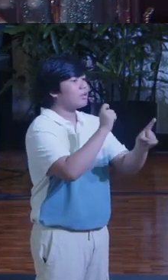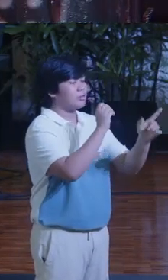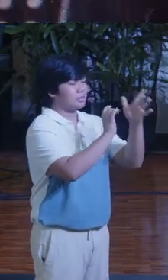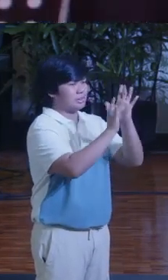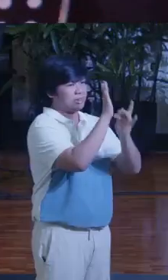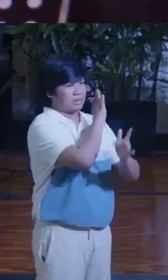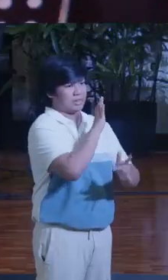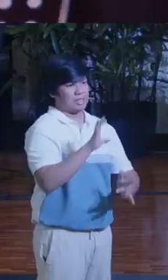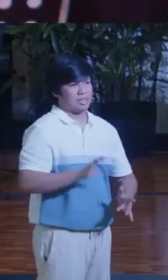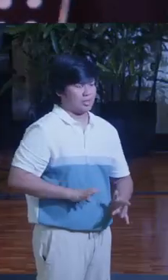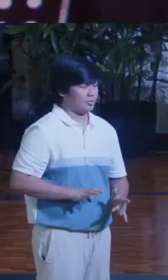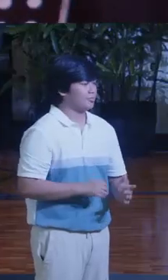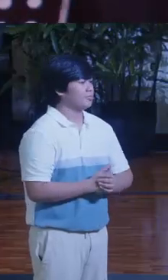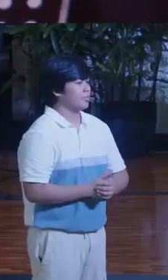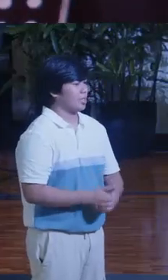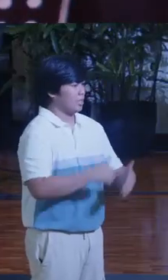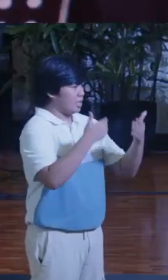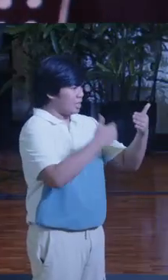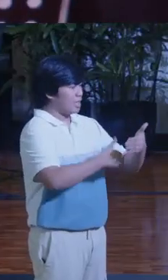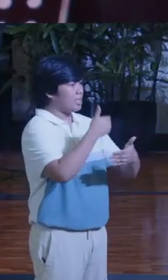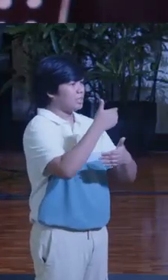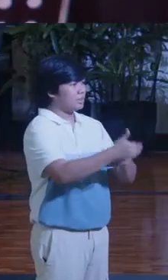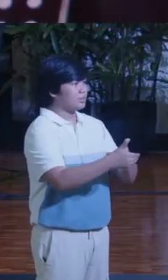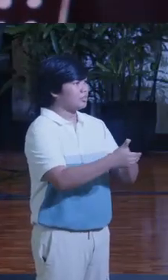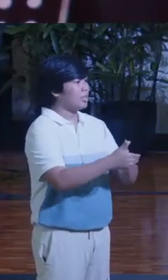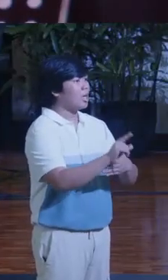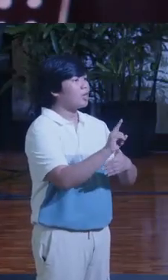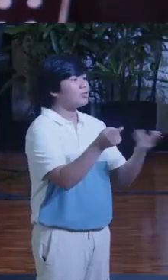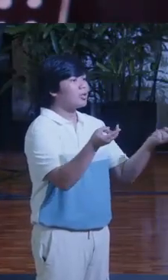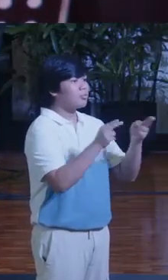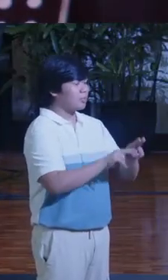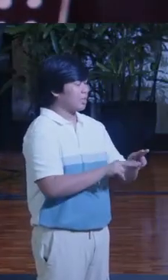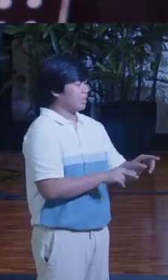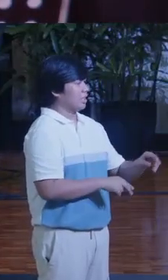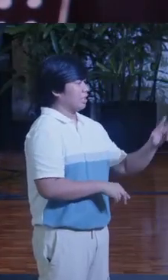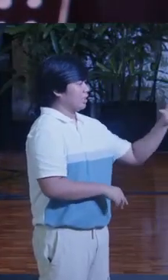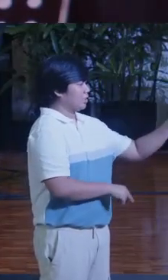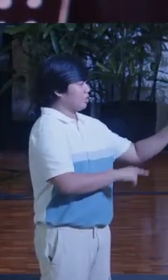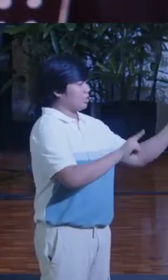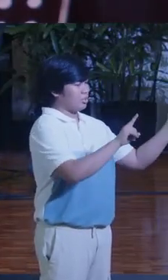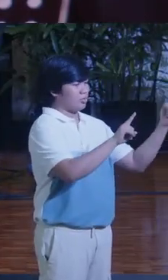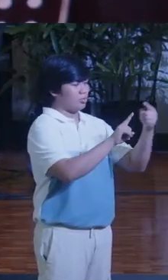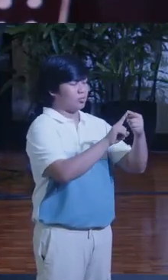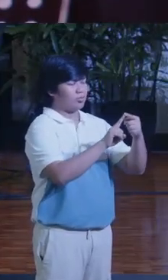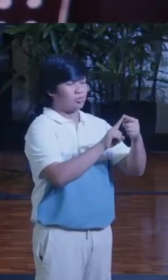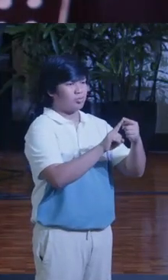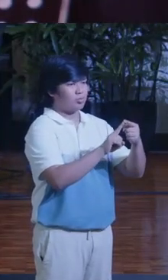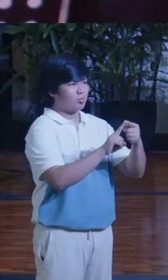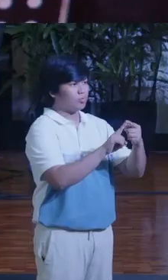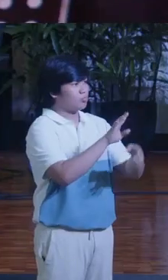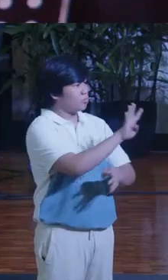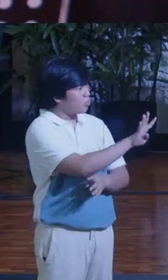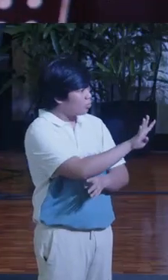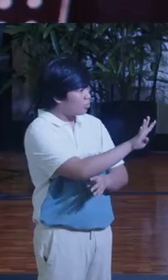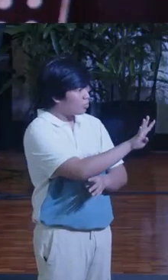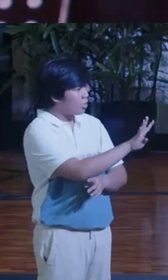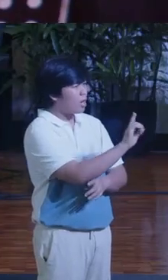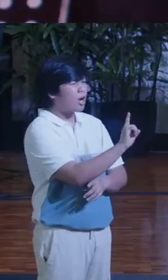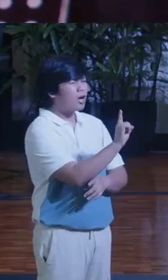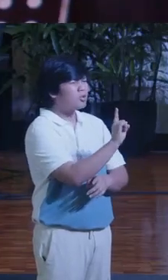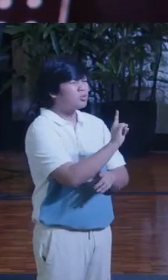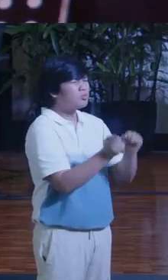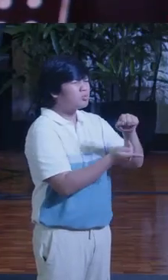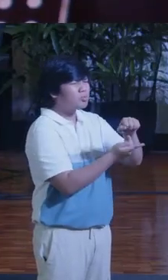mismo sa ating Panginoong Hesus at itinuro sa Kanya. Sa chapter 3 and